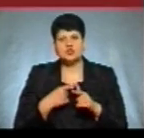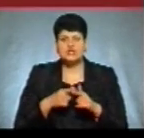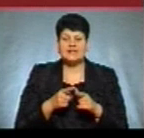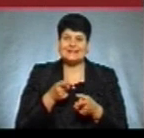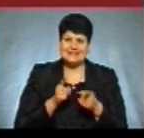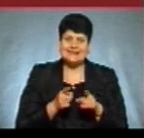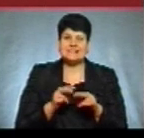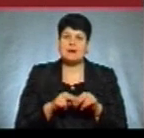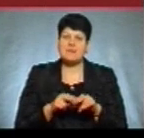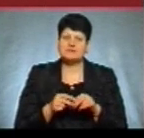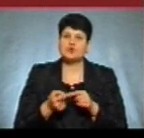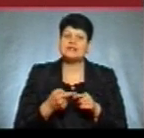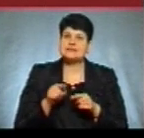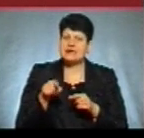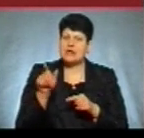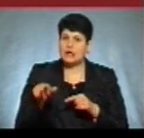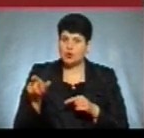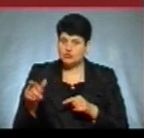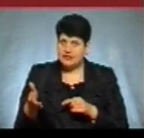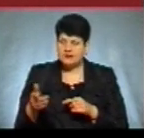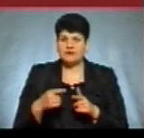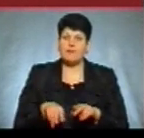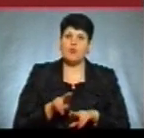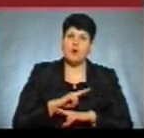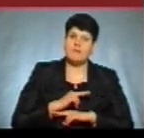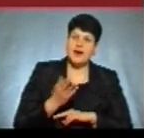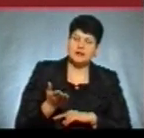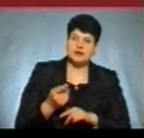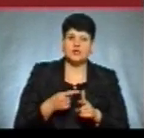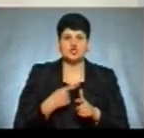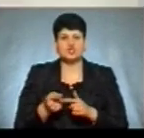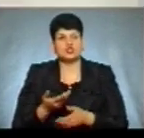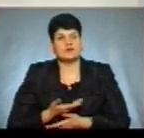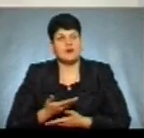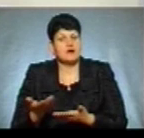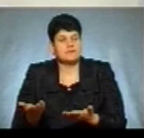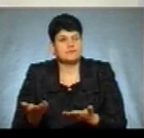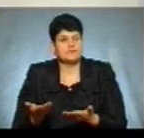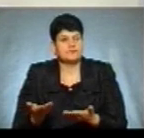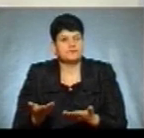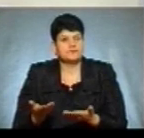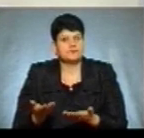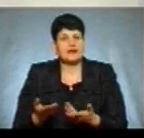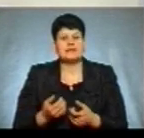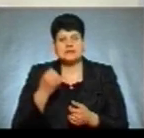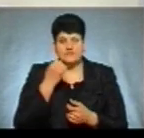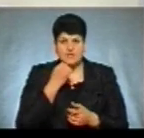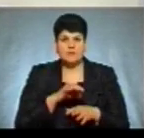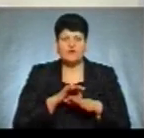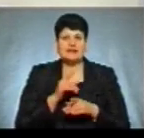паспорт цієї людини, чи ця людина померла, чи вона жива. Якраз завдяки проведенню